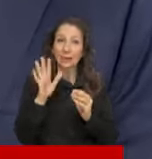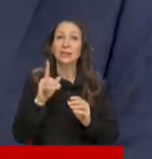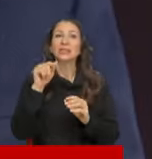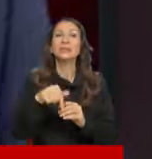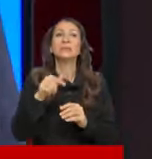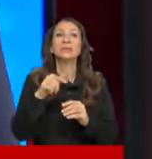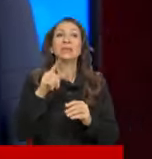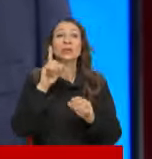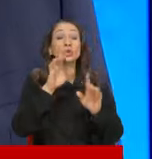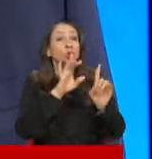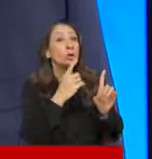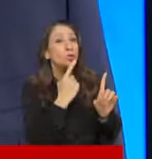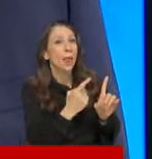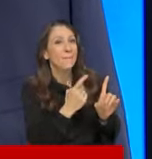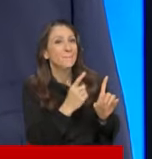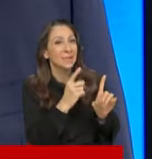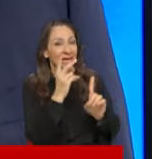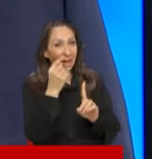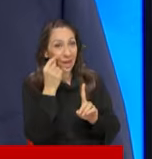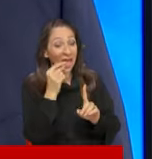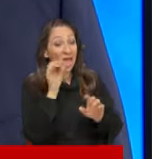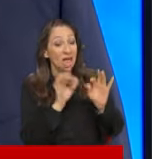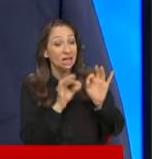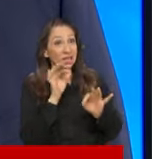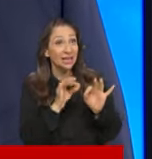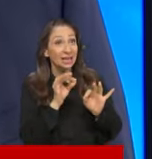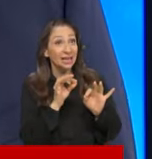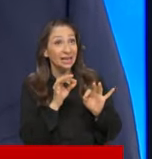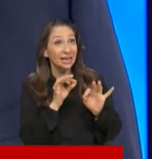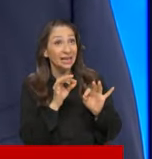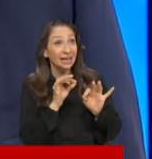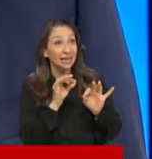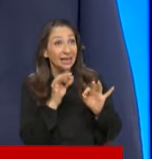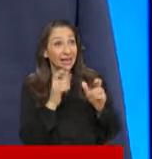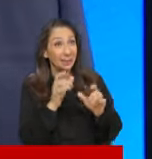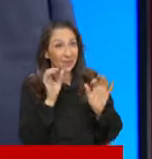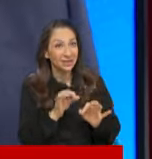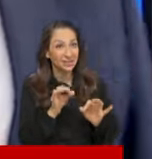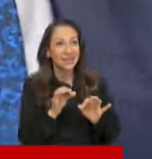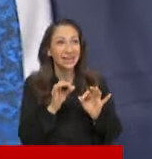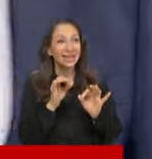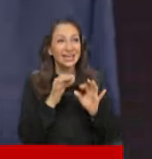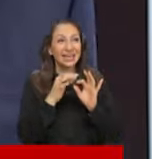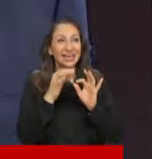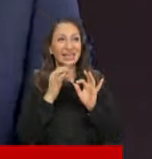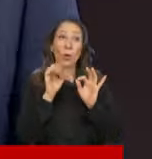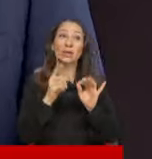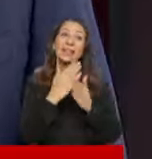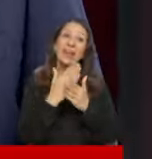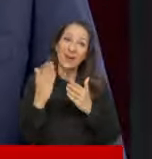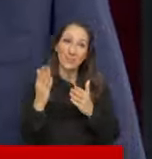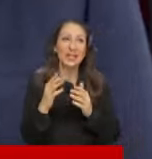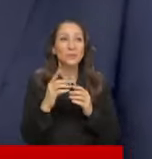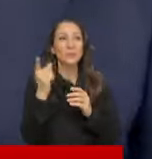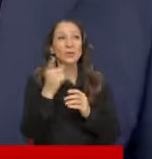gelelim % ince şöyle söyleyeyim İlker Bey incelenen yerden başlayalım Peki şimdi incelenen yerden devam edelim o zaman